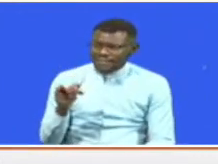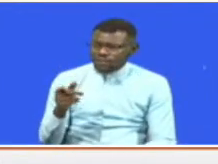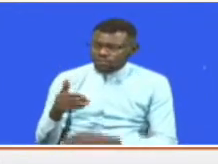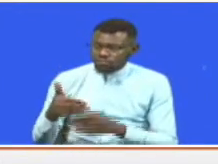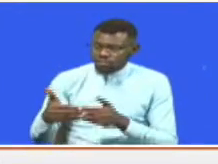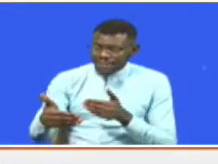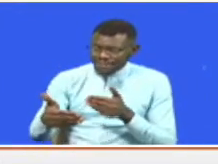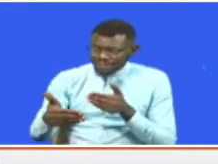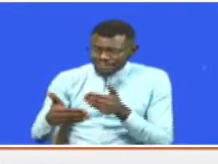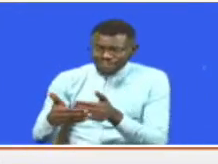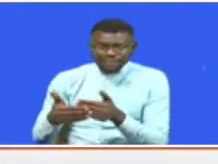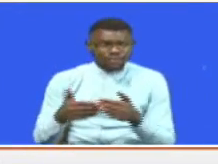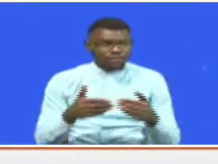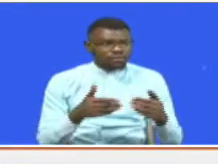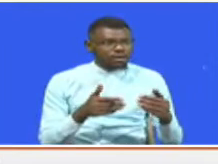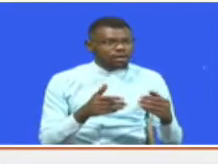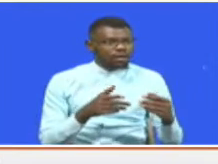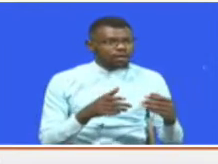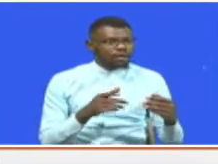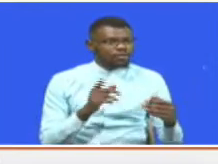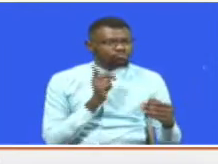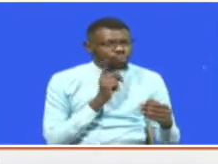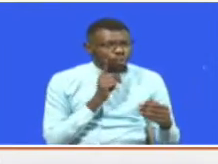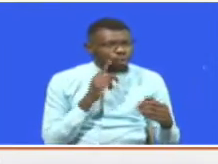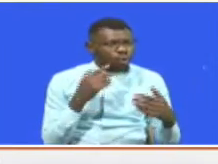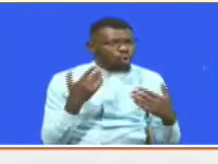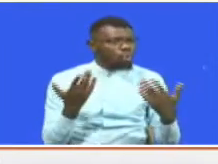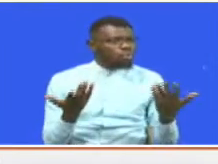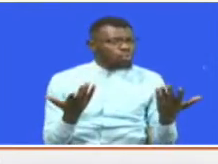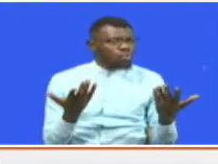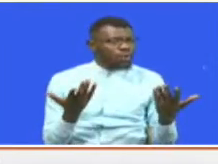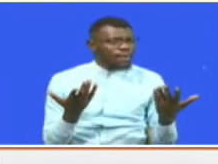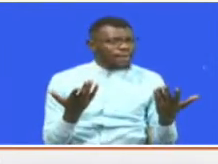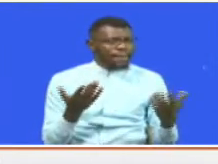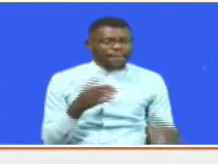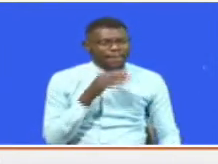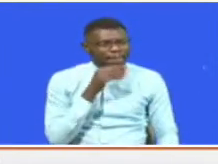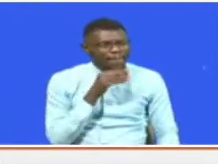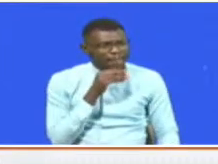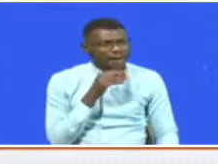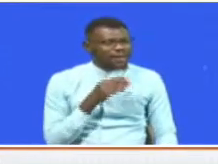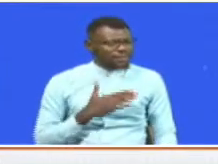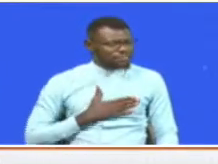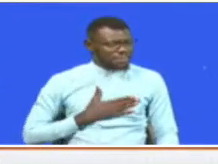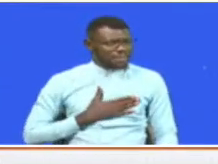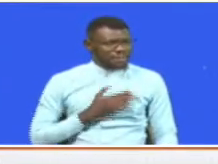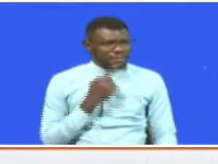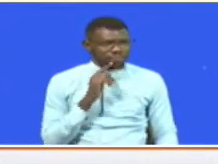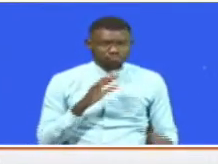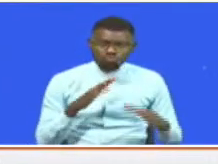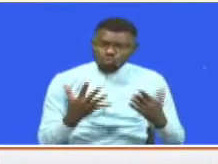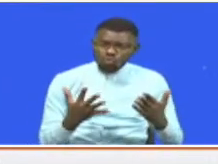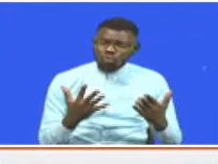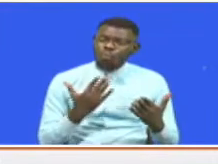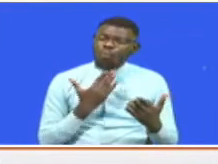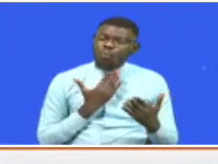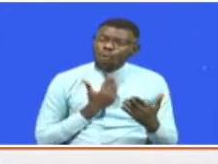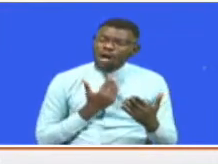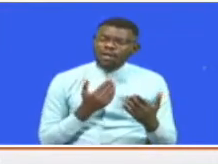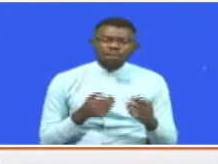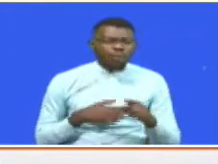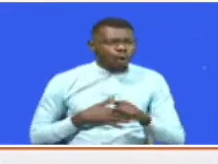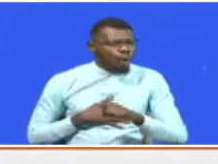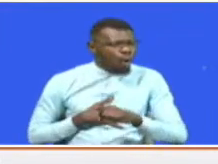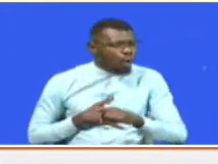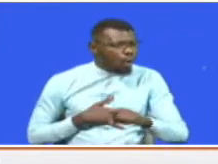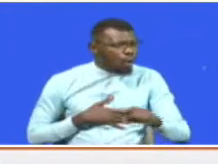sana. Shosho yangu ambaye amemzaa baba alikuwa anasema anataka wajukuu wake